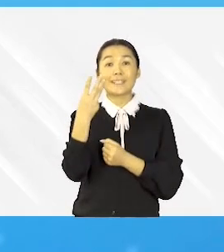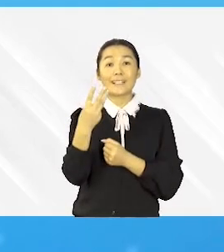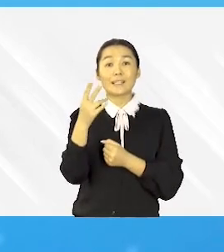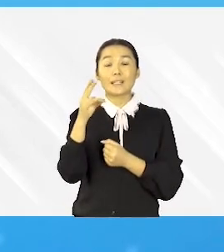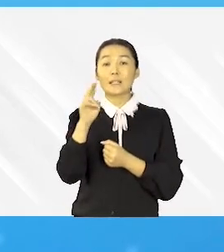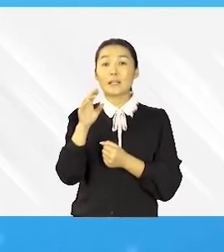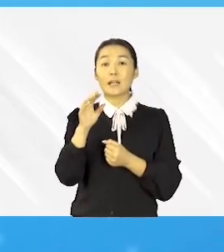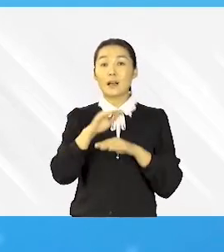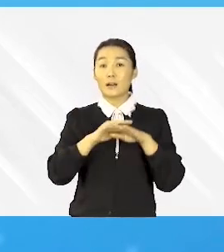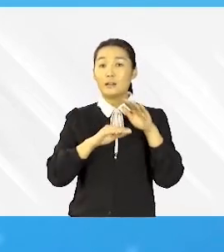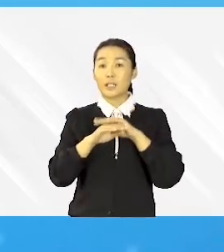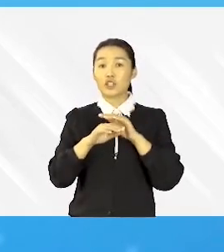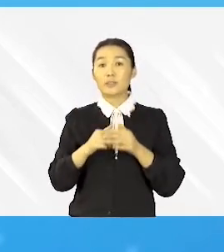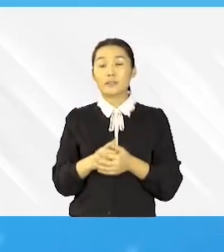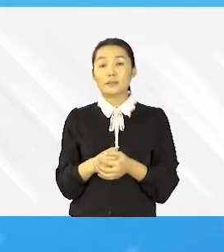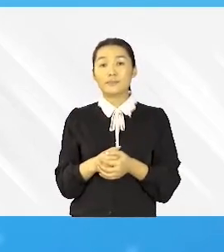3 конечности.